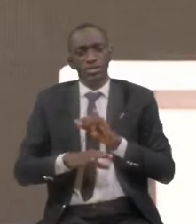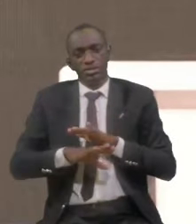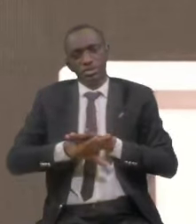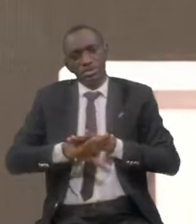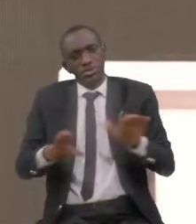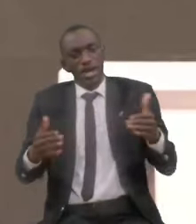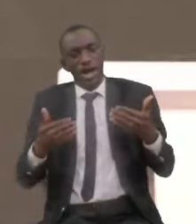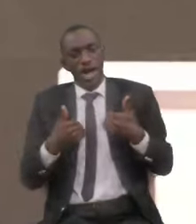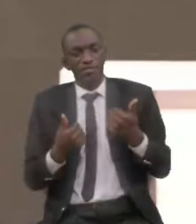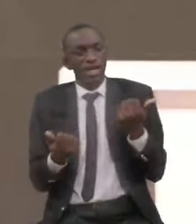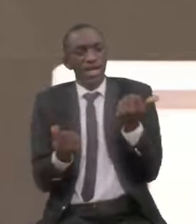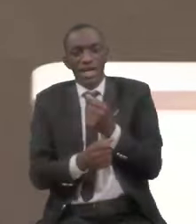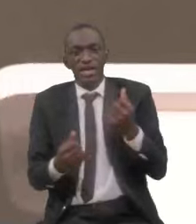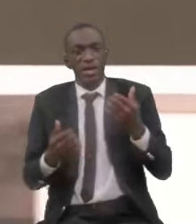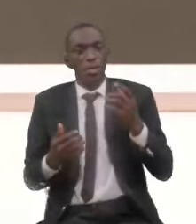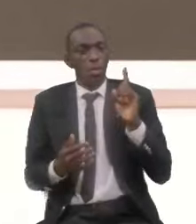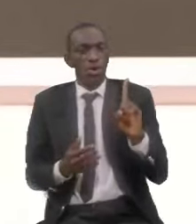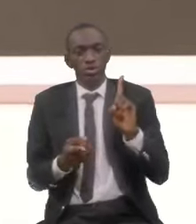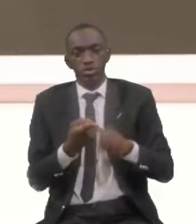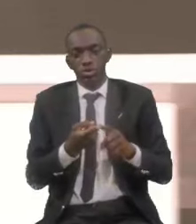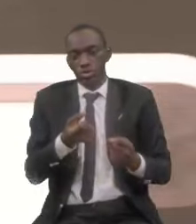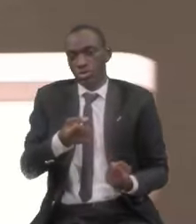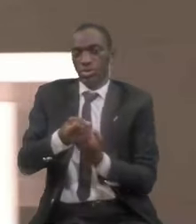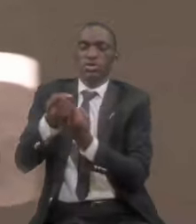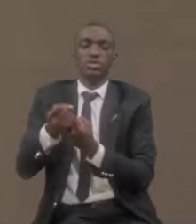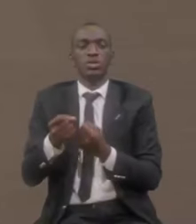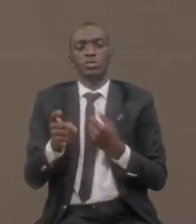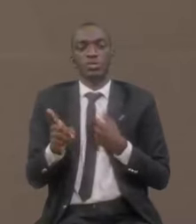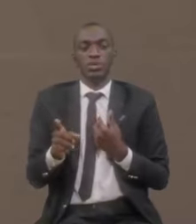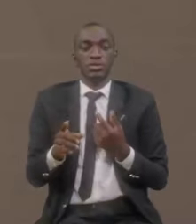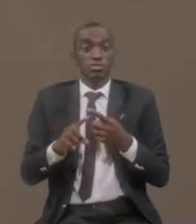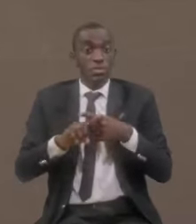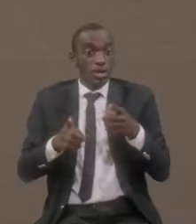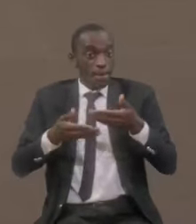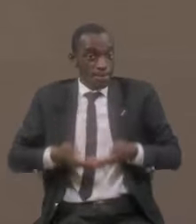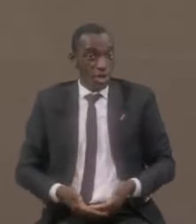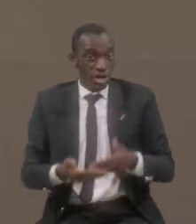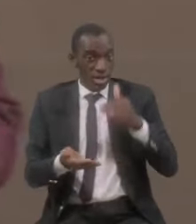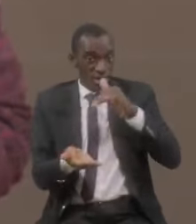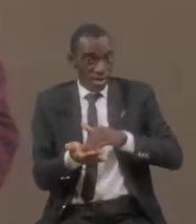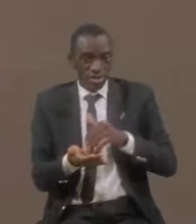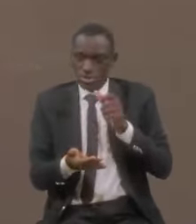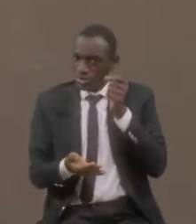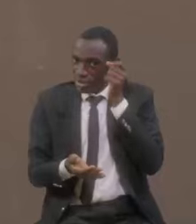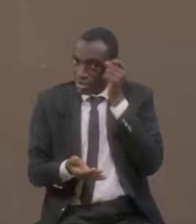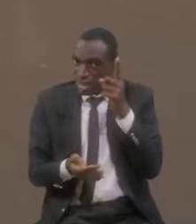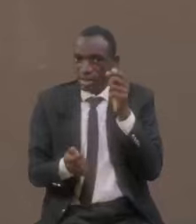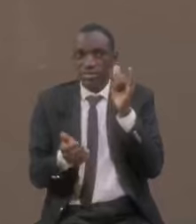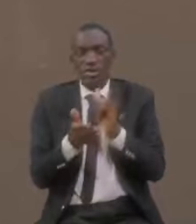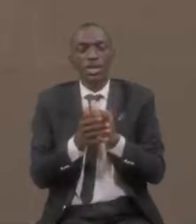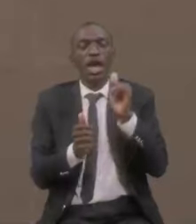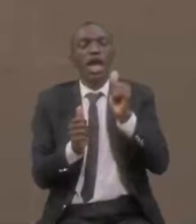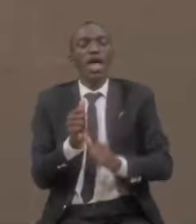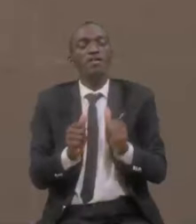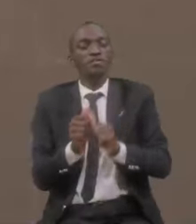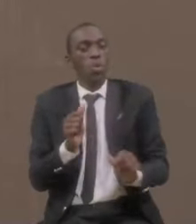il n'avait personne pour l'aider. Mais né de nouveau comprend que tout le monde sur la terre est